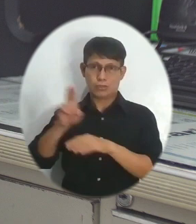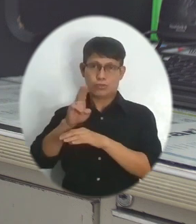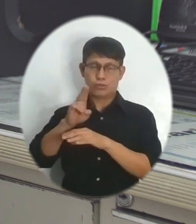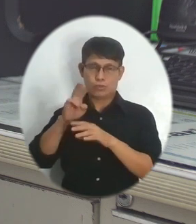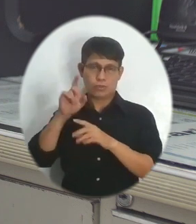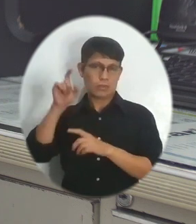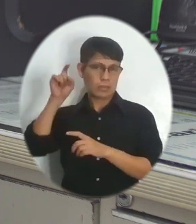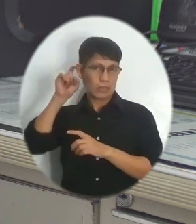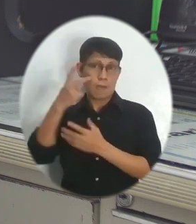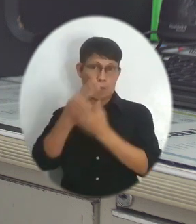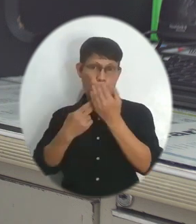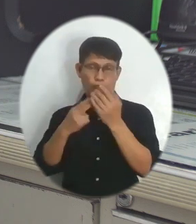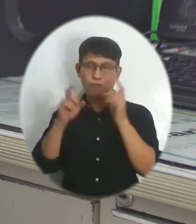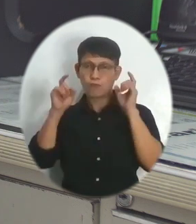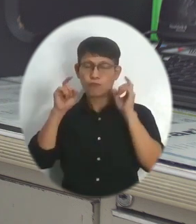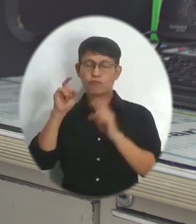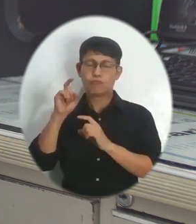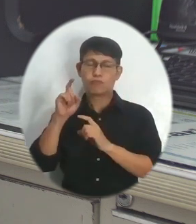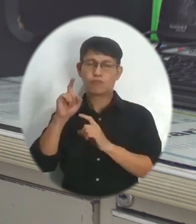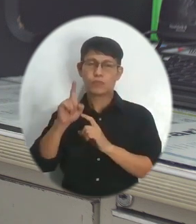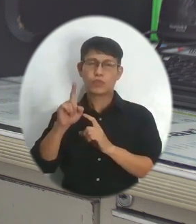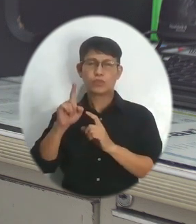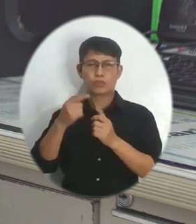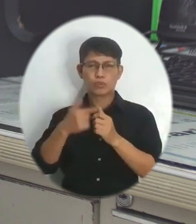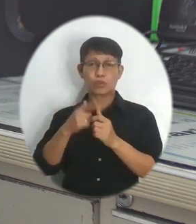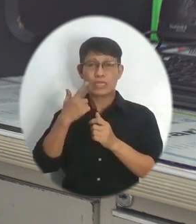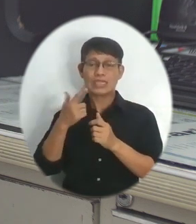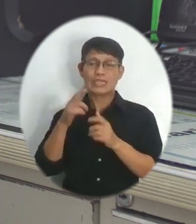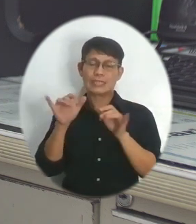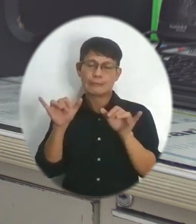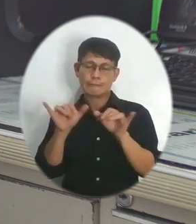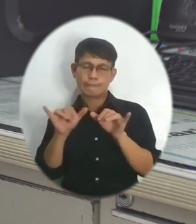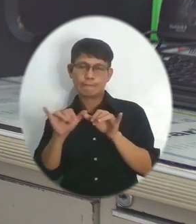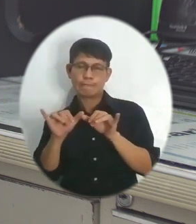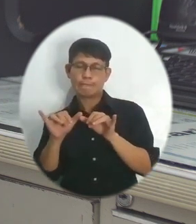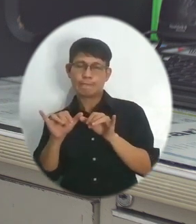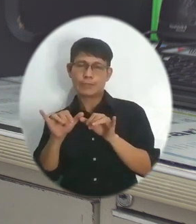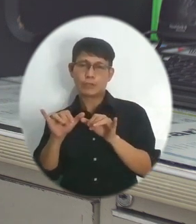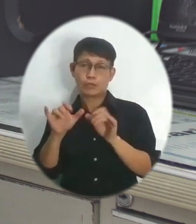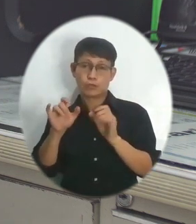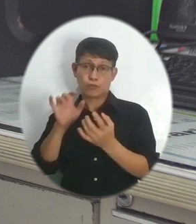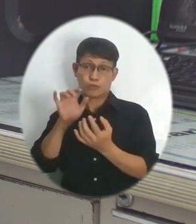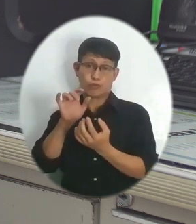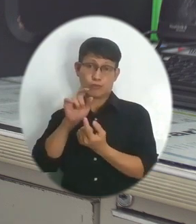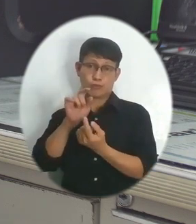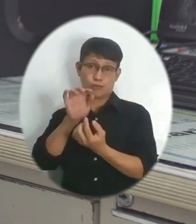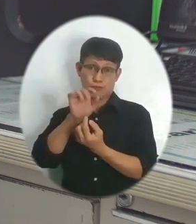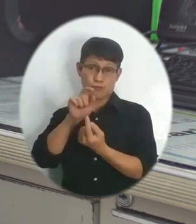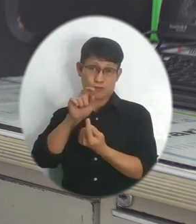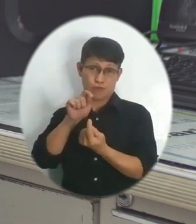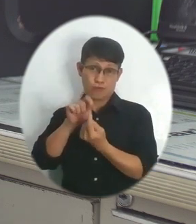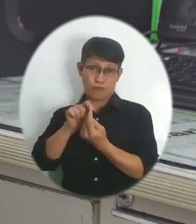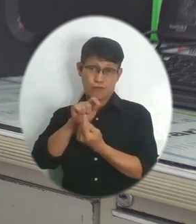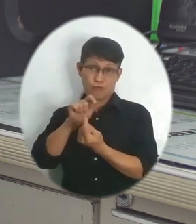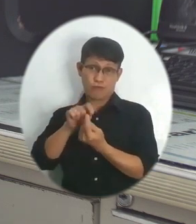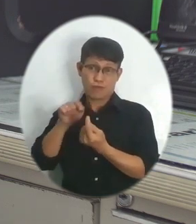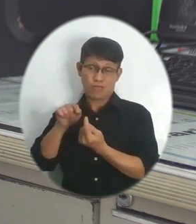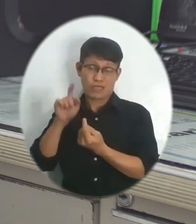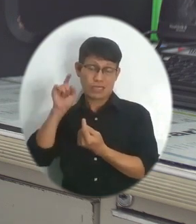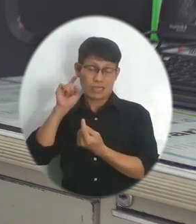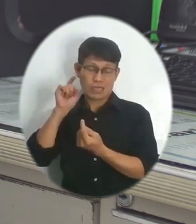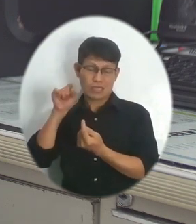na tenga. So, sinukatan muna namin siya ng molde. So, yung parang, kasi nakasabit sa tenga